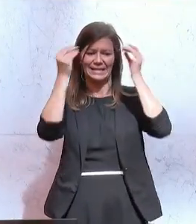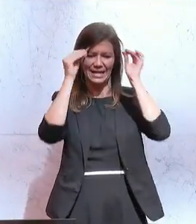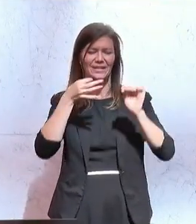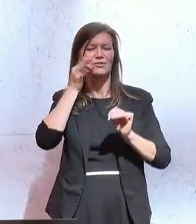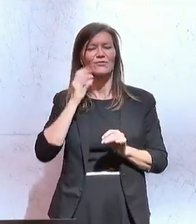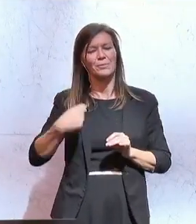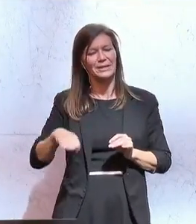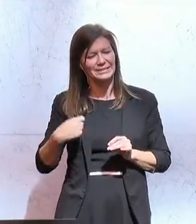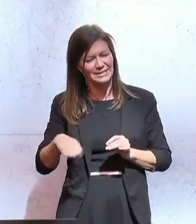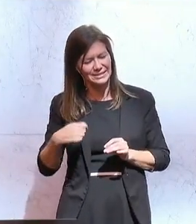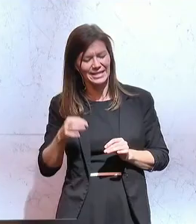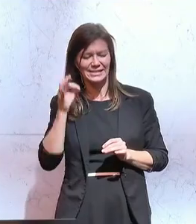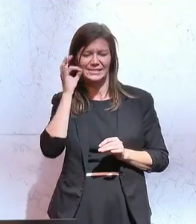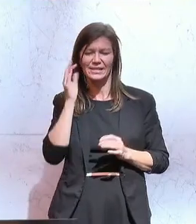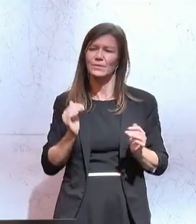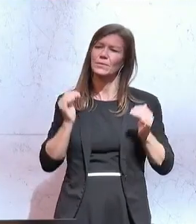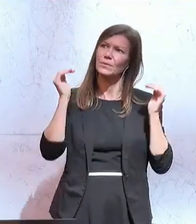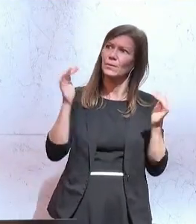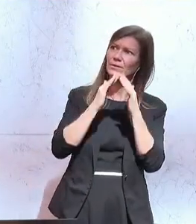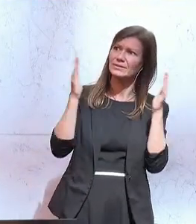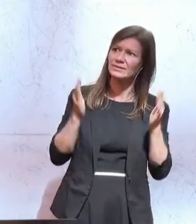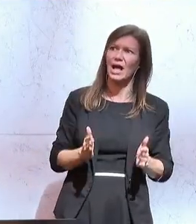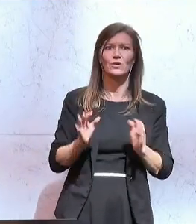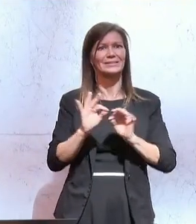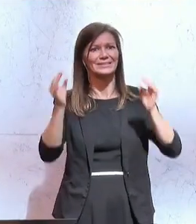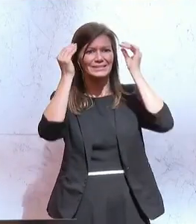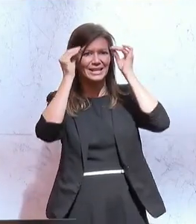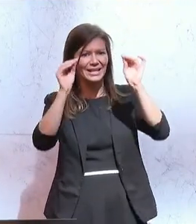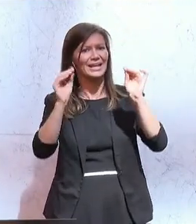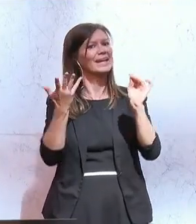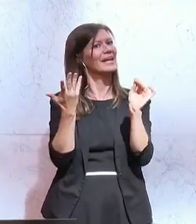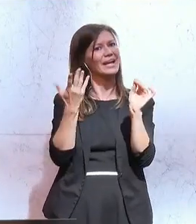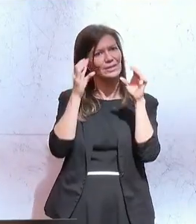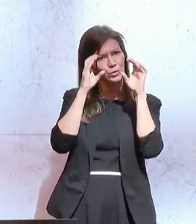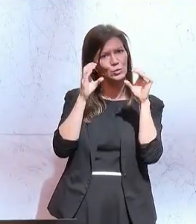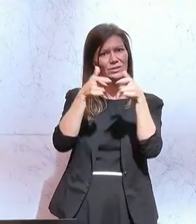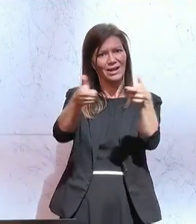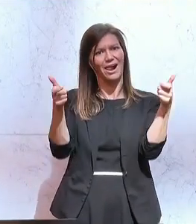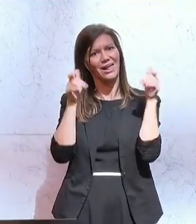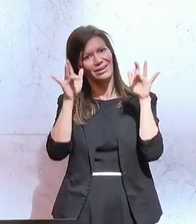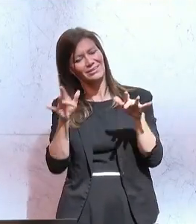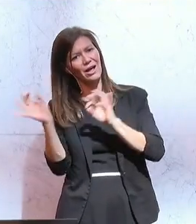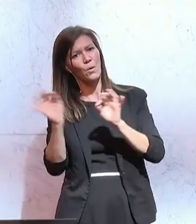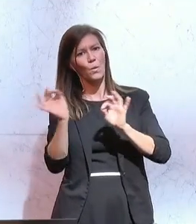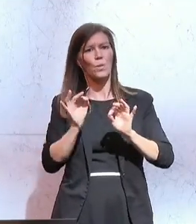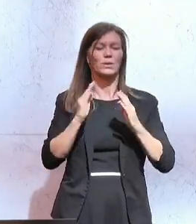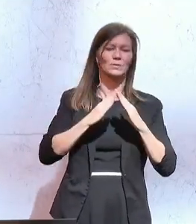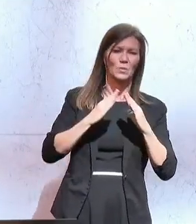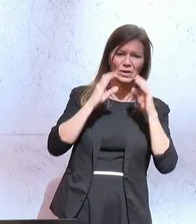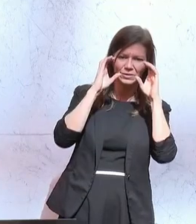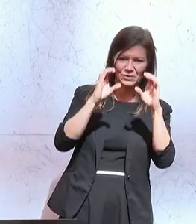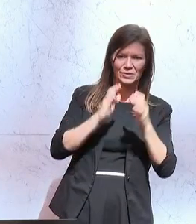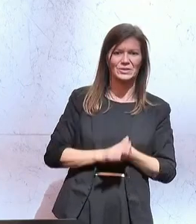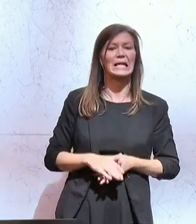Wien. Sehr geehrte Damen und Herren hier auf der Galerie und zu Hause, sehr geehrte Mitglieder der Bundesregierung. Ich bin in Niederösterreich geboren, wohne seit oder lebe